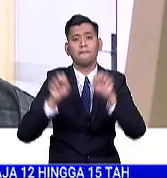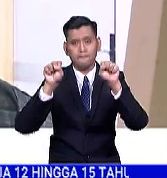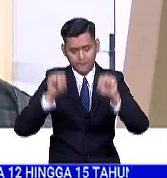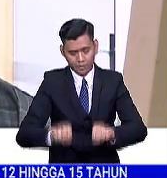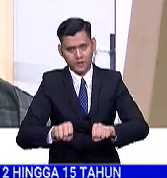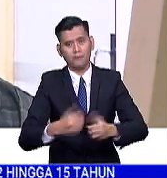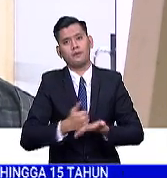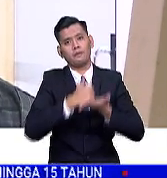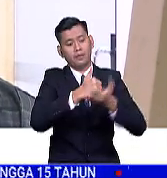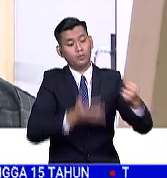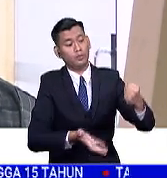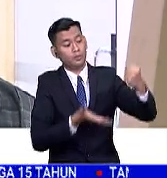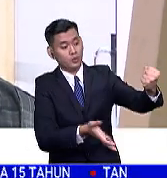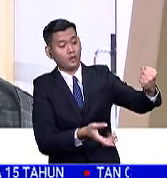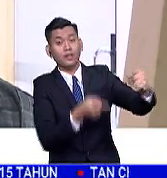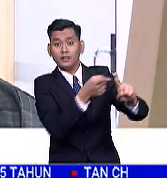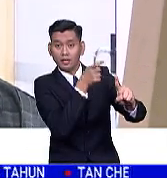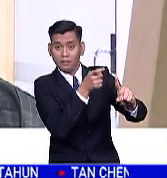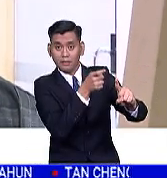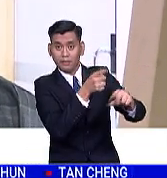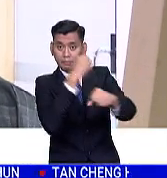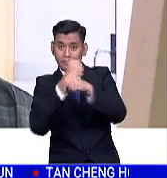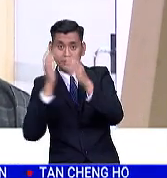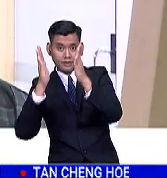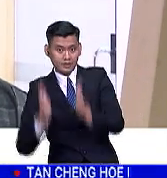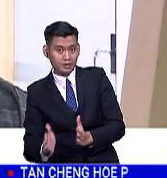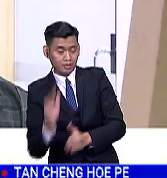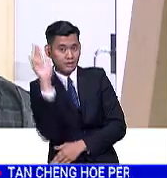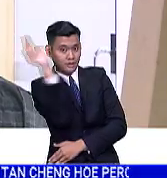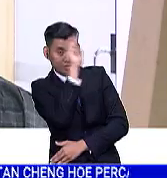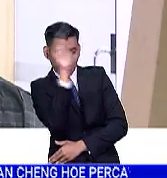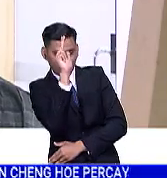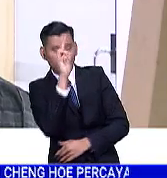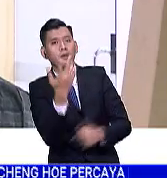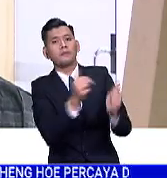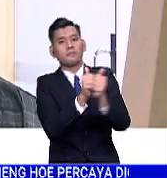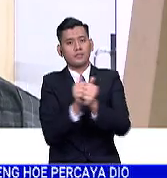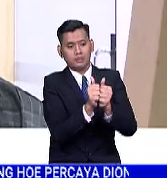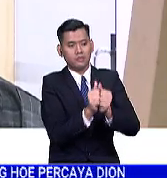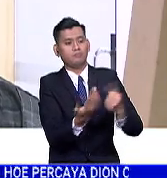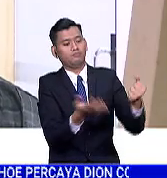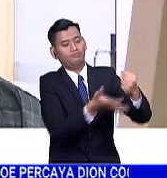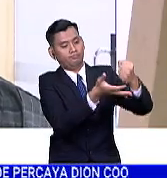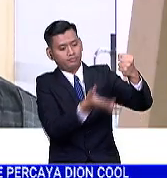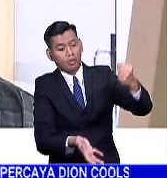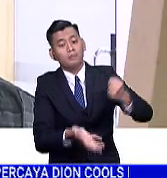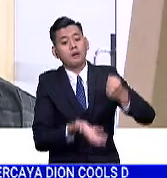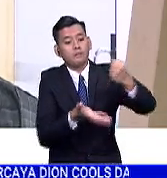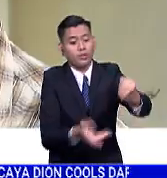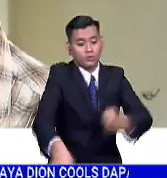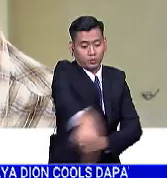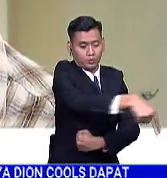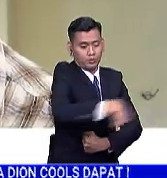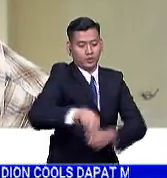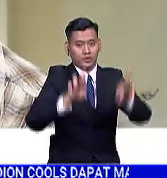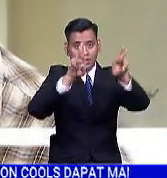sumbangan the pada kumpulan kelompok ke Jawa awam untuk sama-sama kerajaan dalam memerangi komik 11